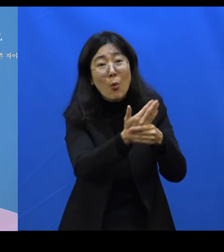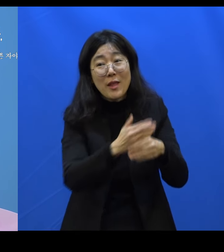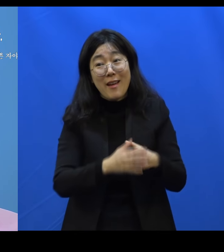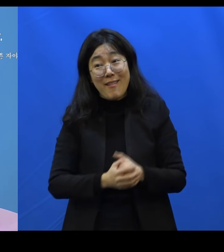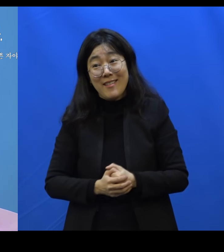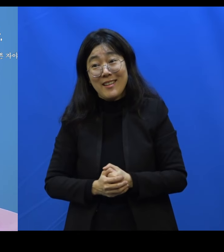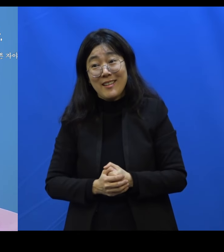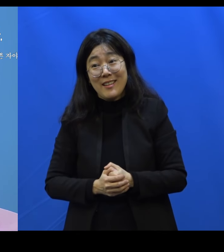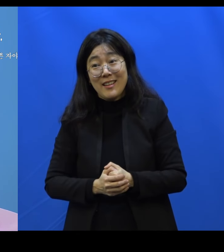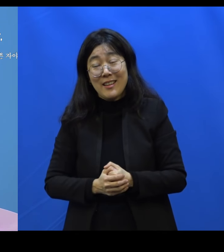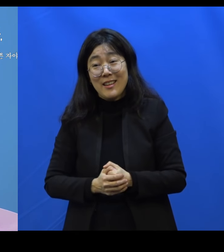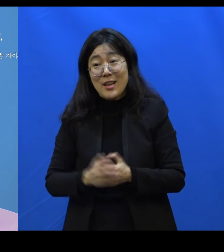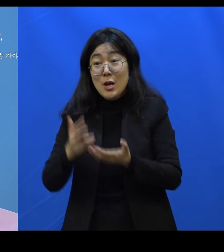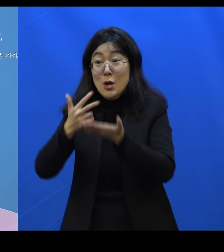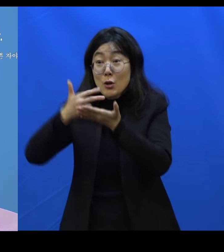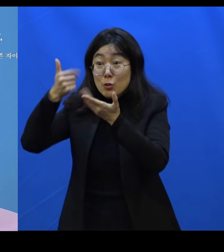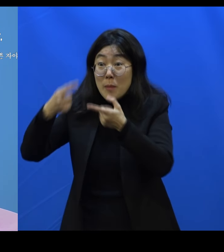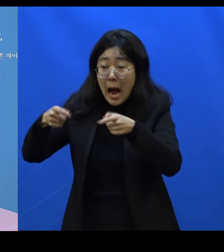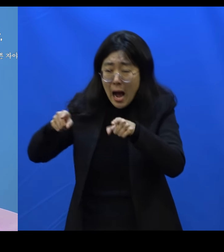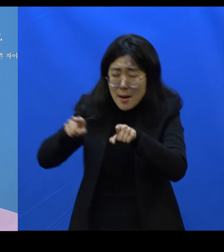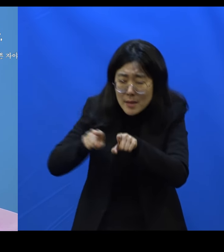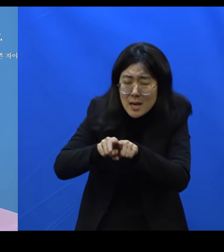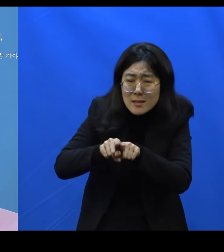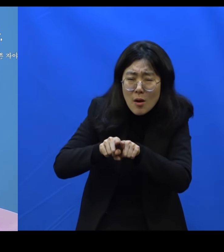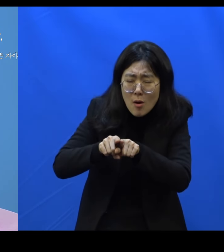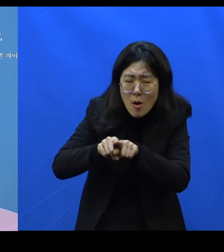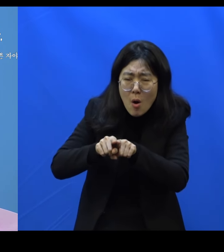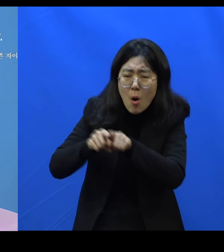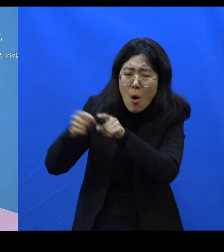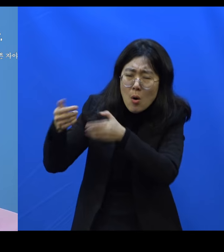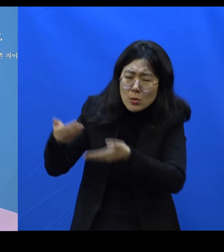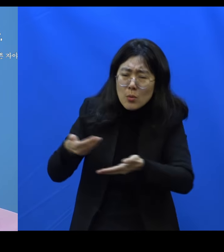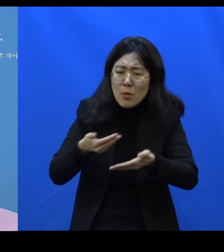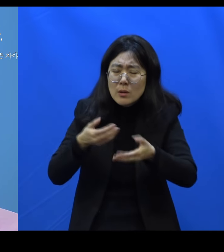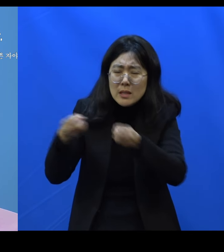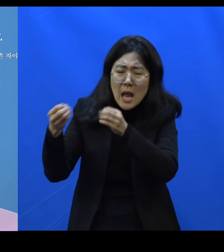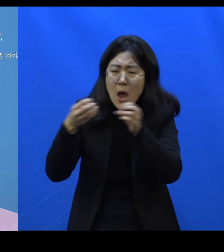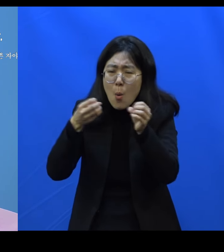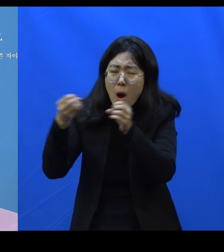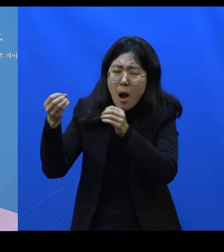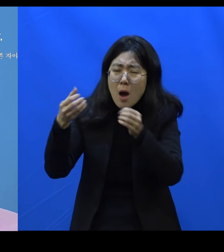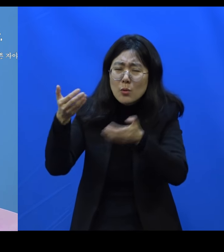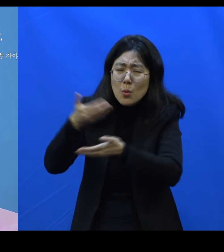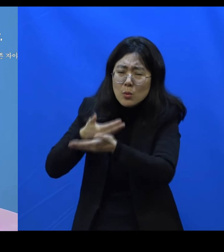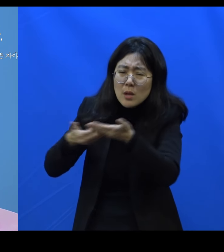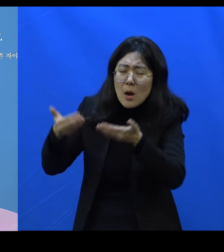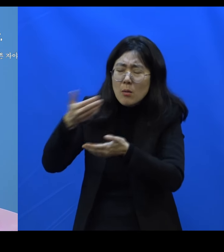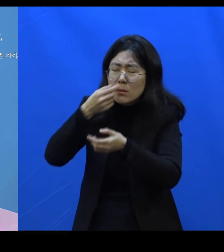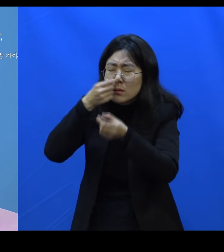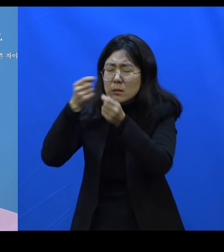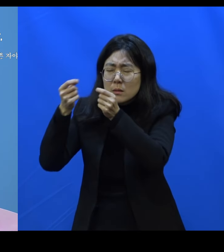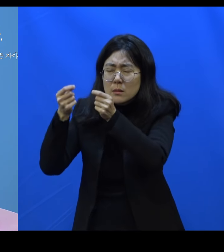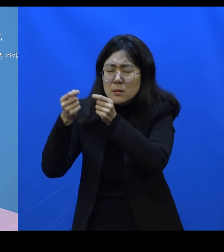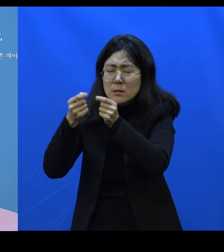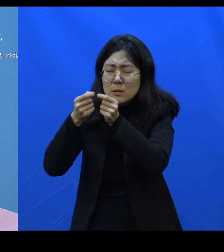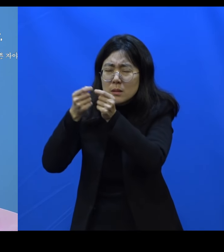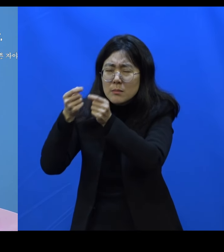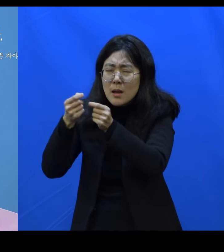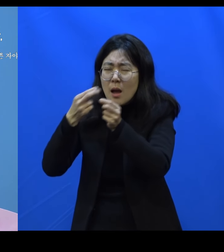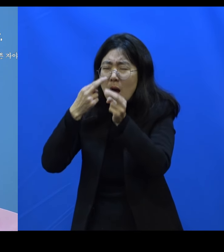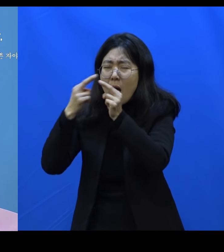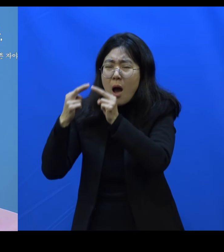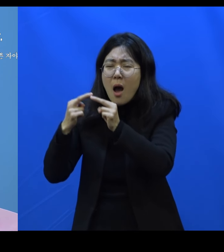우리는 주님과 함께 걷고 그 걷는 동안에 교제가 깊어지고 더 친밀해지고,